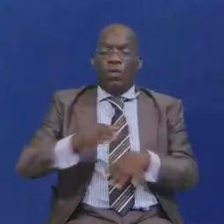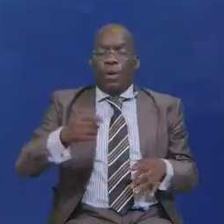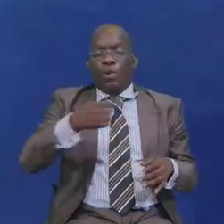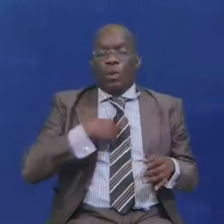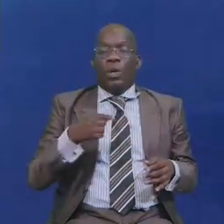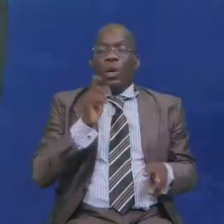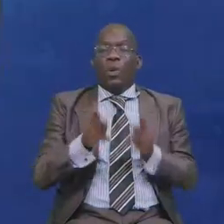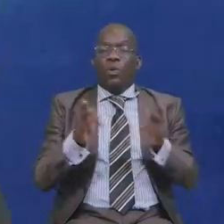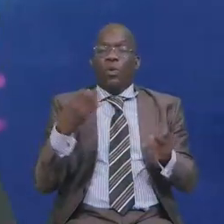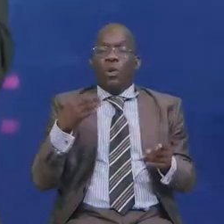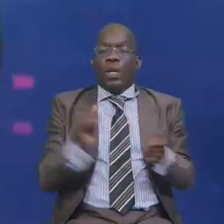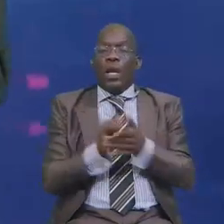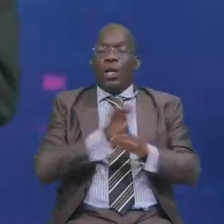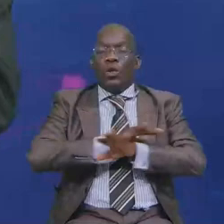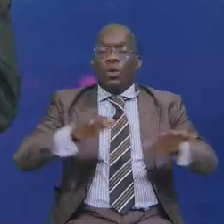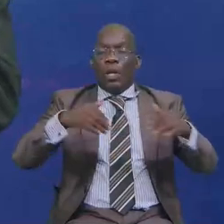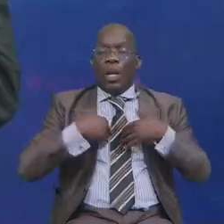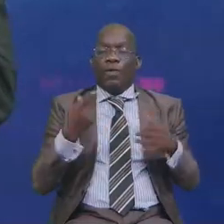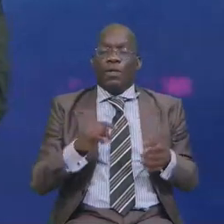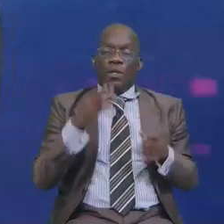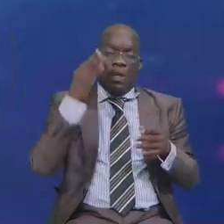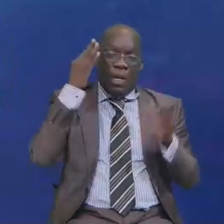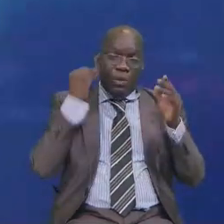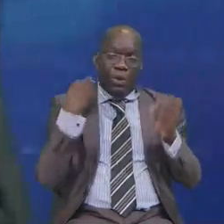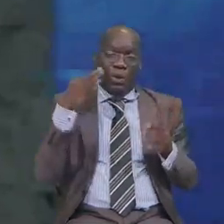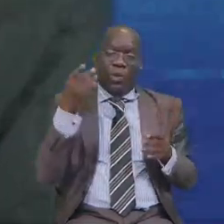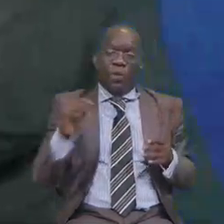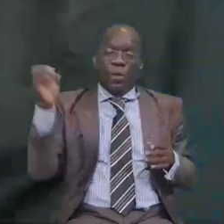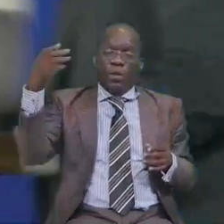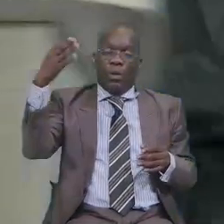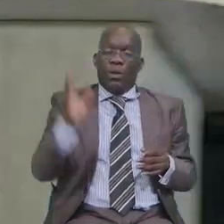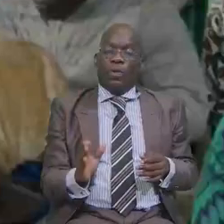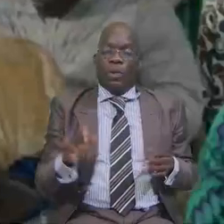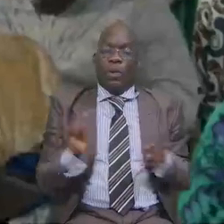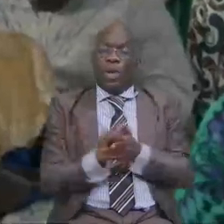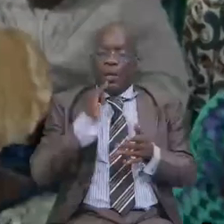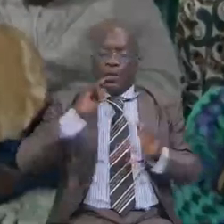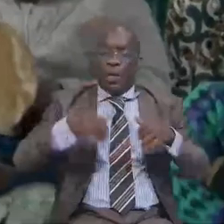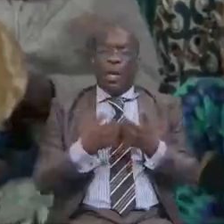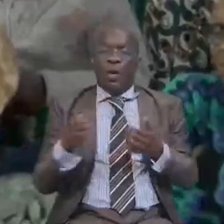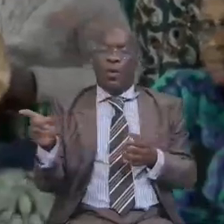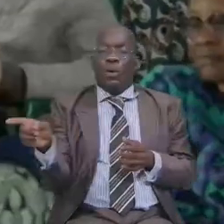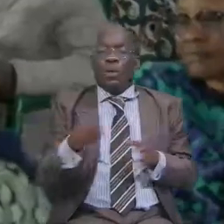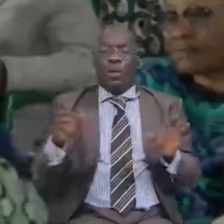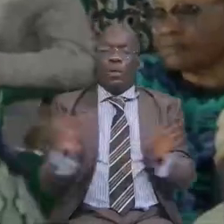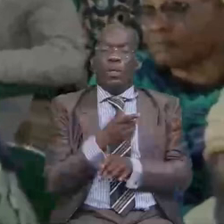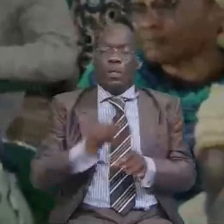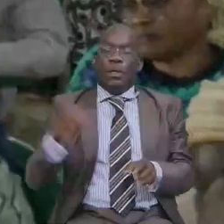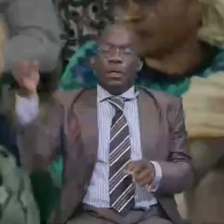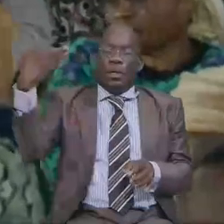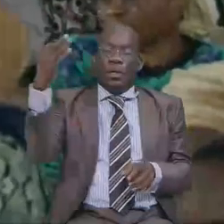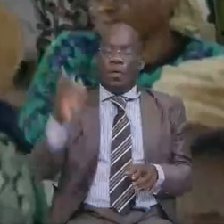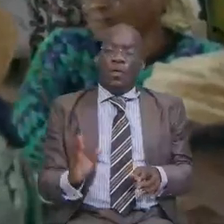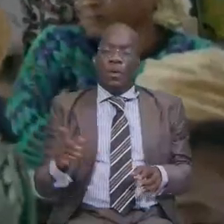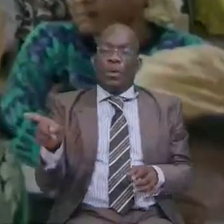qui n'ont pas l'expérience de la grâce de Dieu, c'est comme ça qu'ils considèrent la grâce de Dieu. Il avait l'habitude de